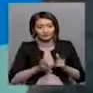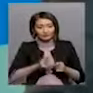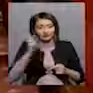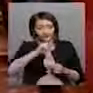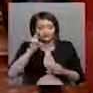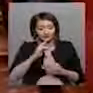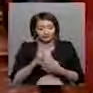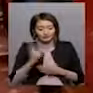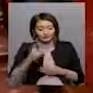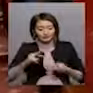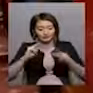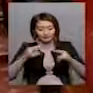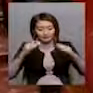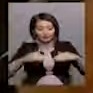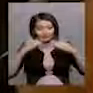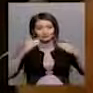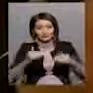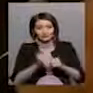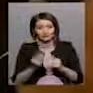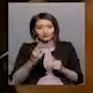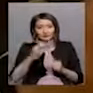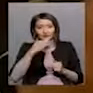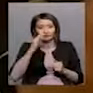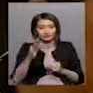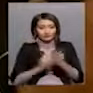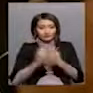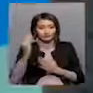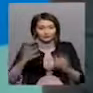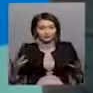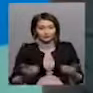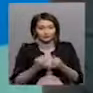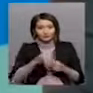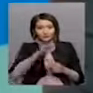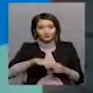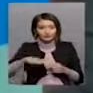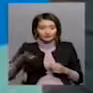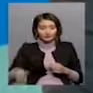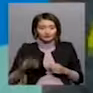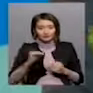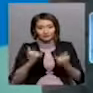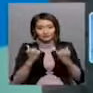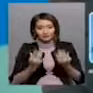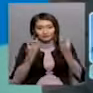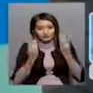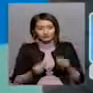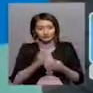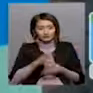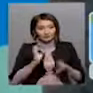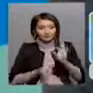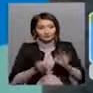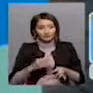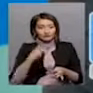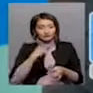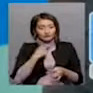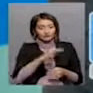необходимо кардинально повысить, несмотря на достаточно высокий охват детей. На сегодняшний день доля педагогических